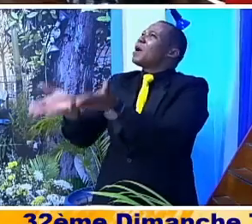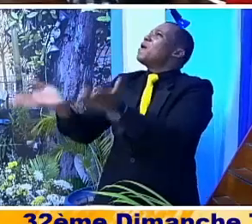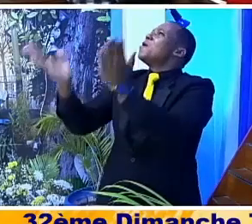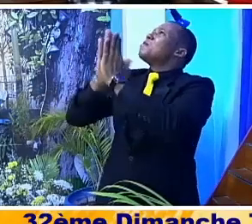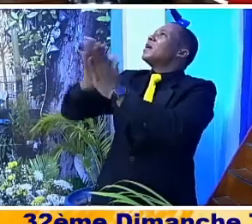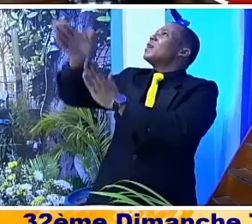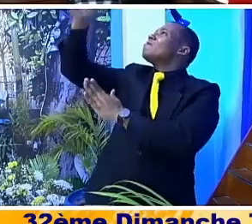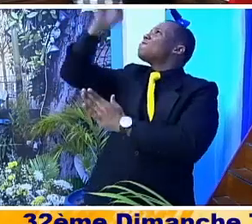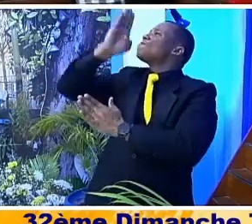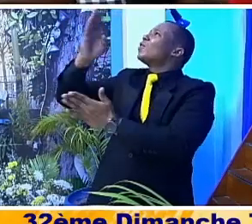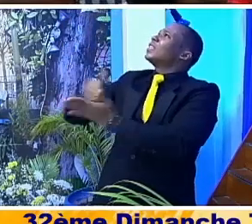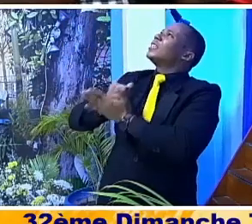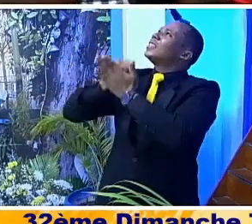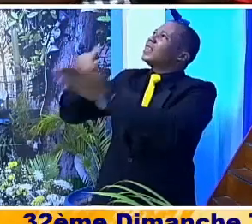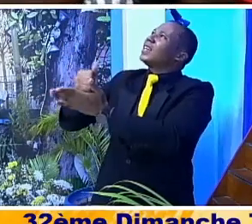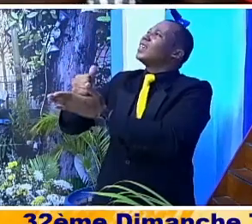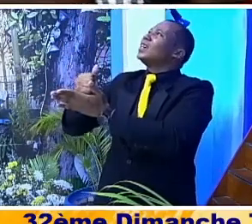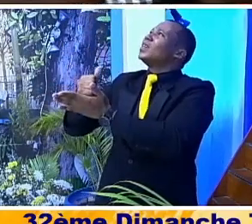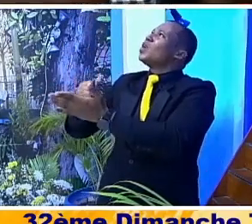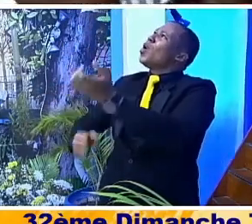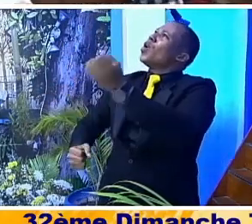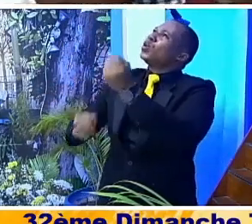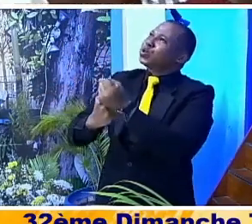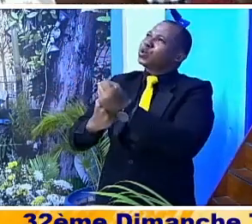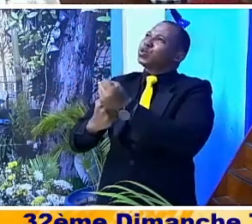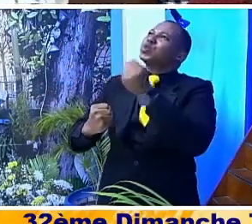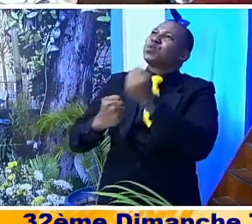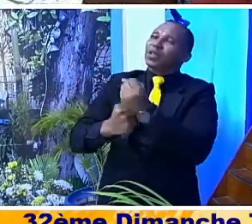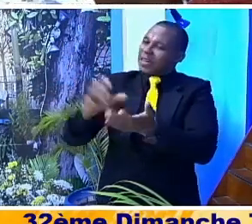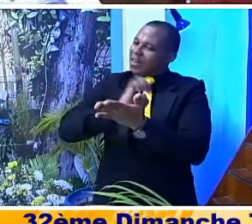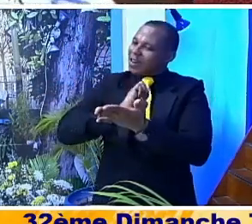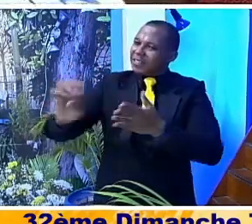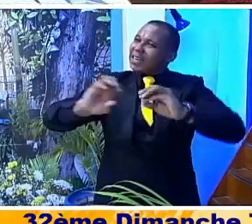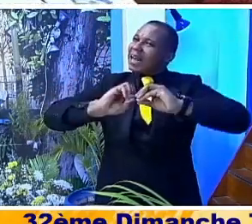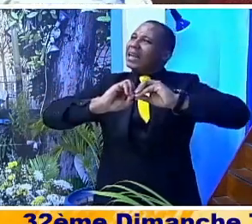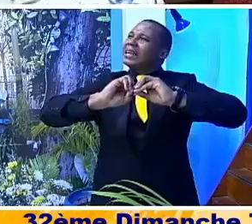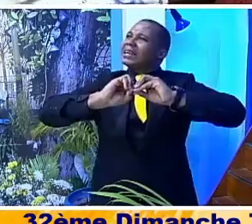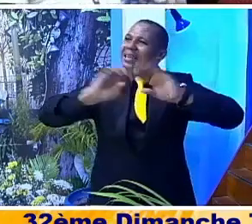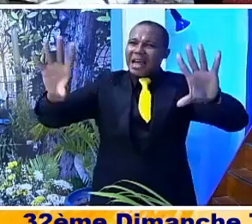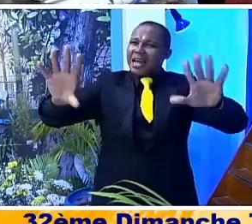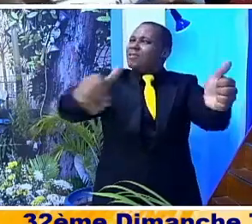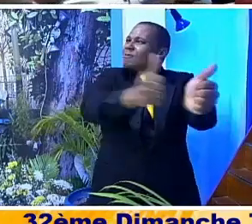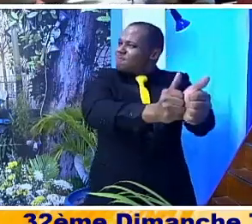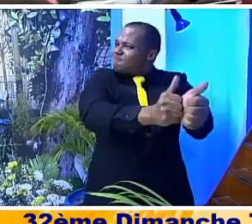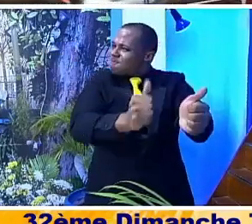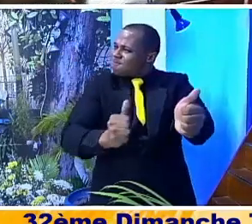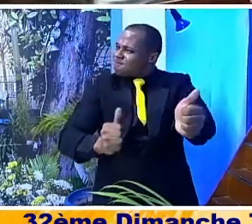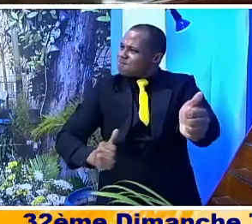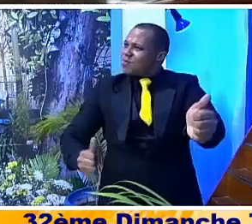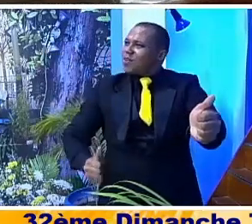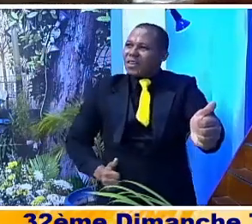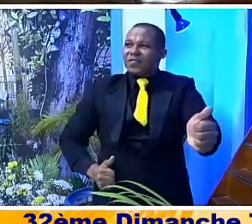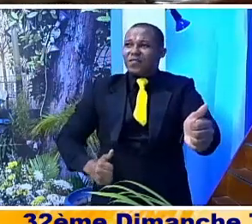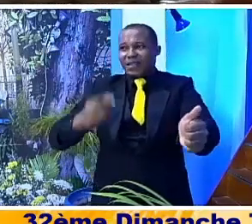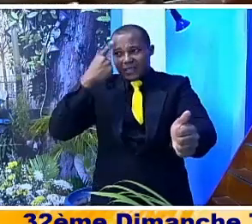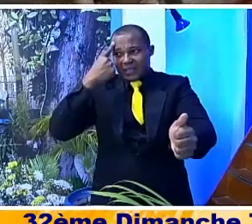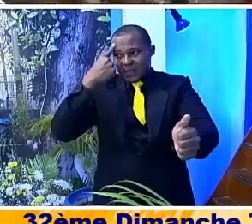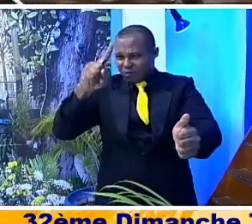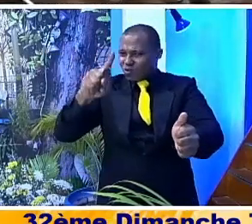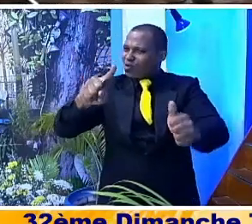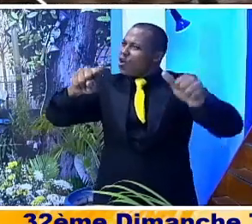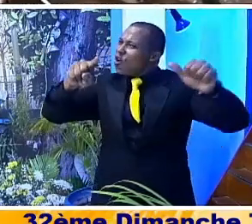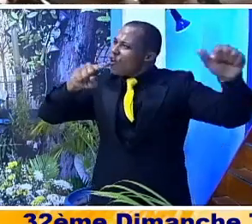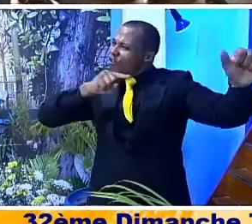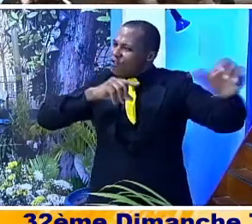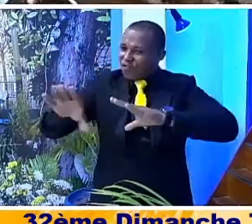pour essayer d'appliquer parole liya dans la vie nous. Ou à l'évangile là, l'éclair dit nous comme ça que évitez pour que nous agissons pour